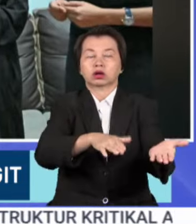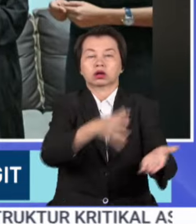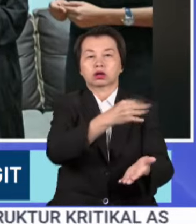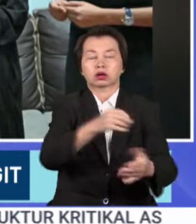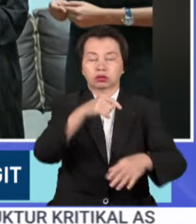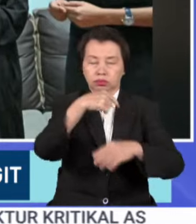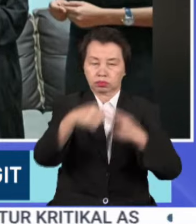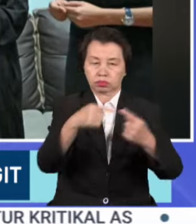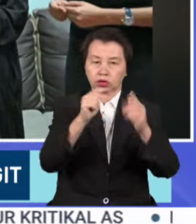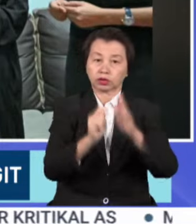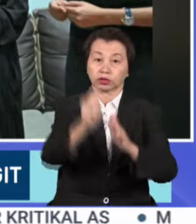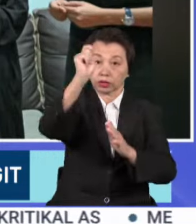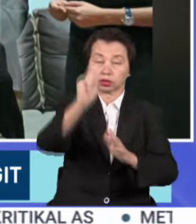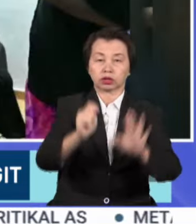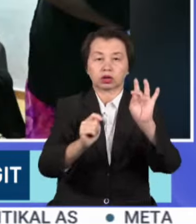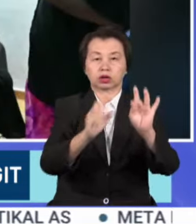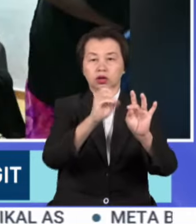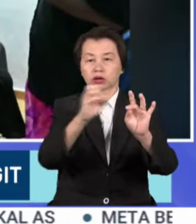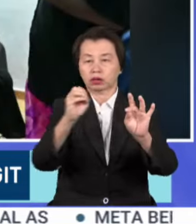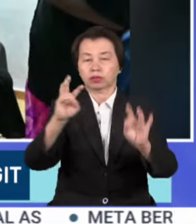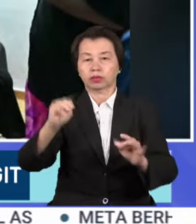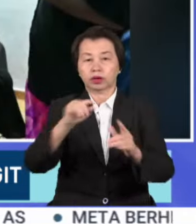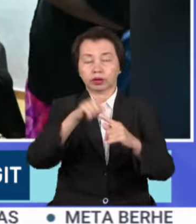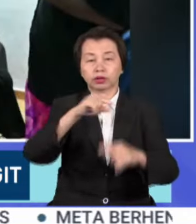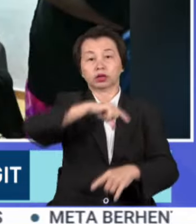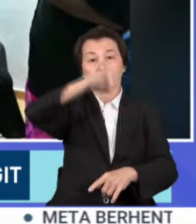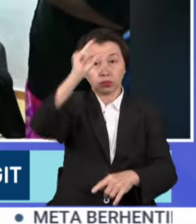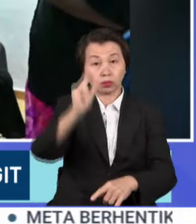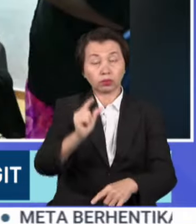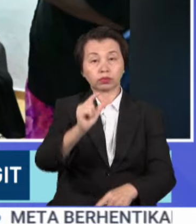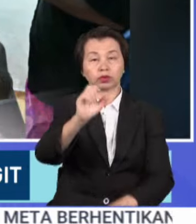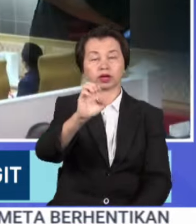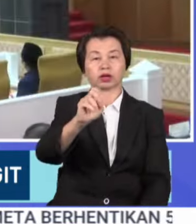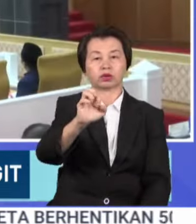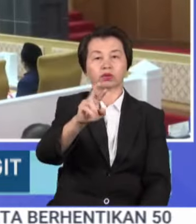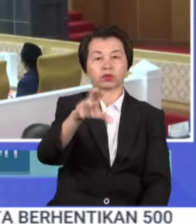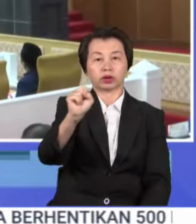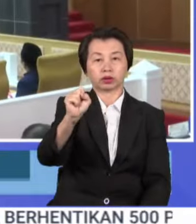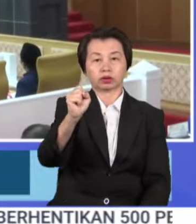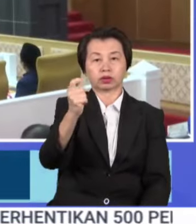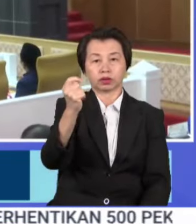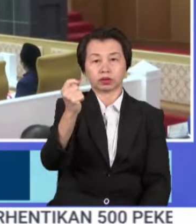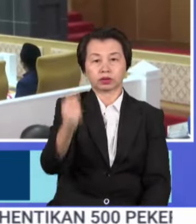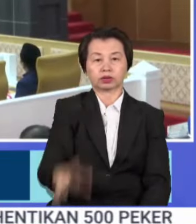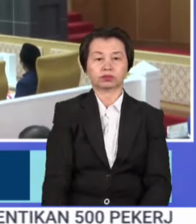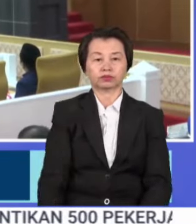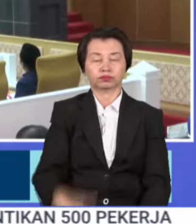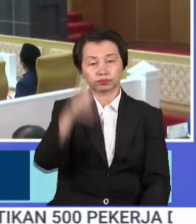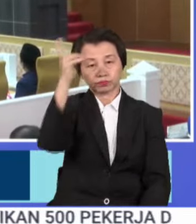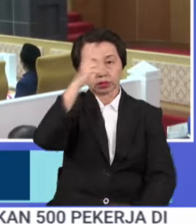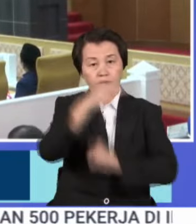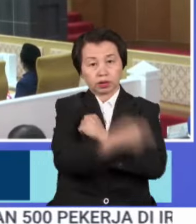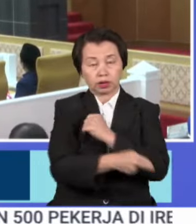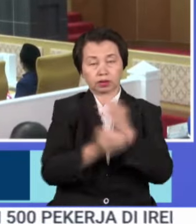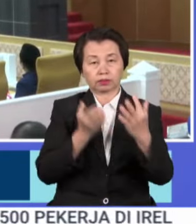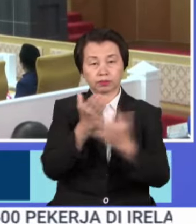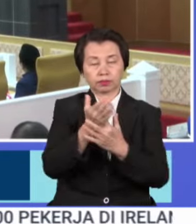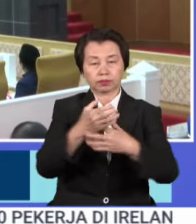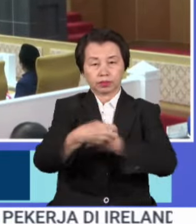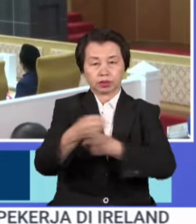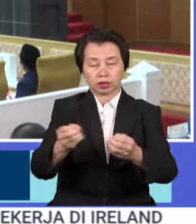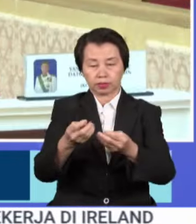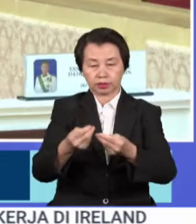pada ketinggian 8,000 meter di Gunung Everest. Kerajaan Negeri melalui Pejabat Tanah dan